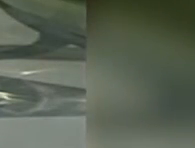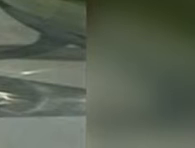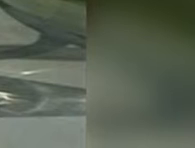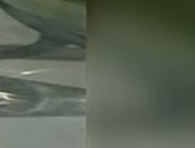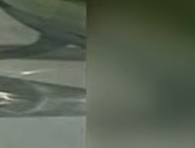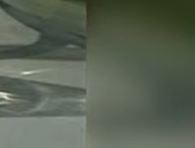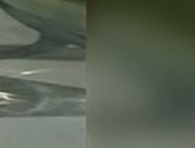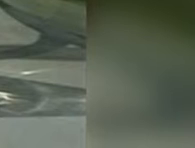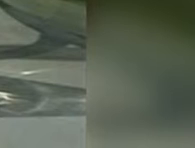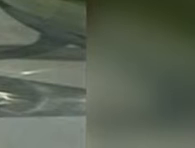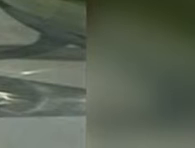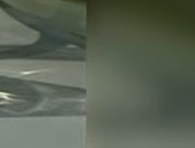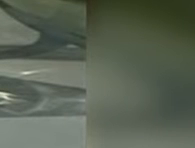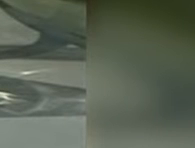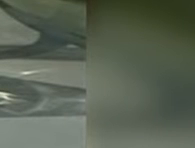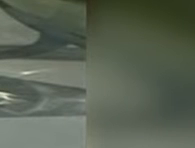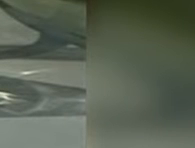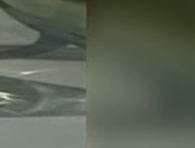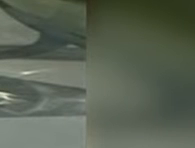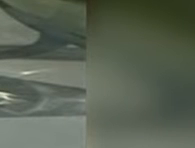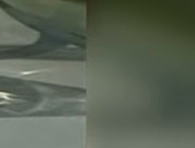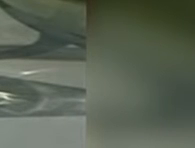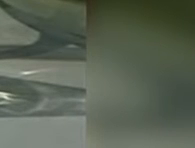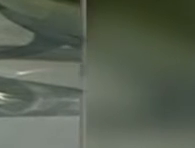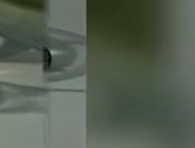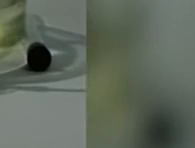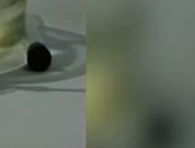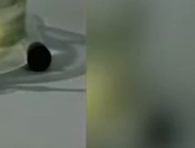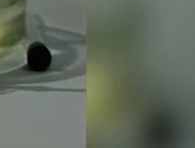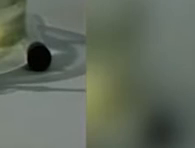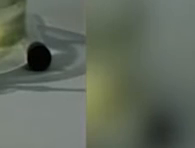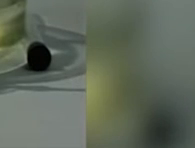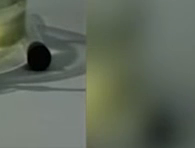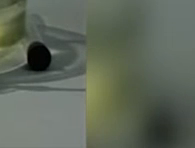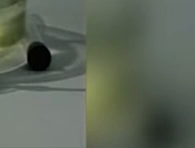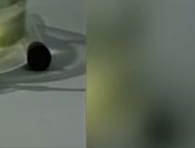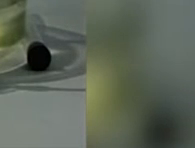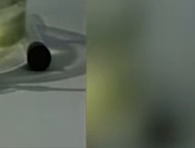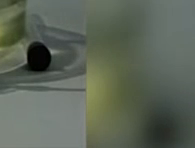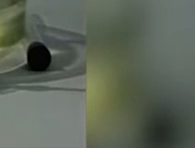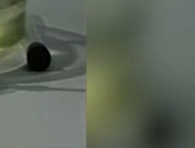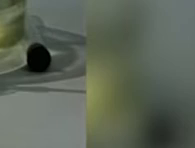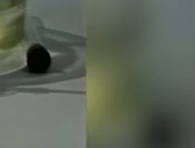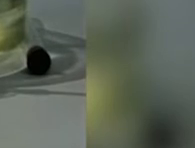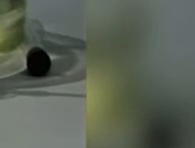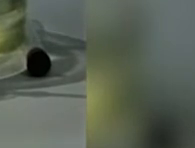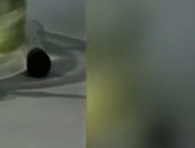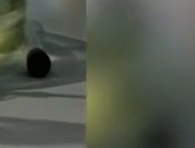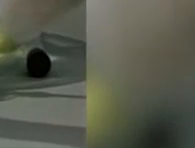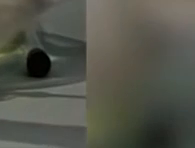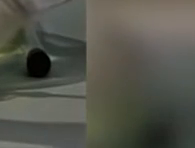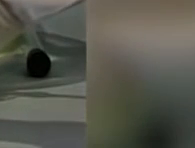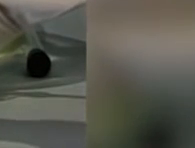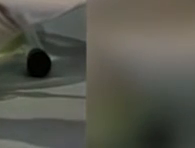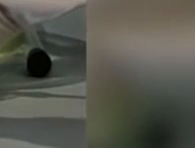и разбавленная азотная кислота – эти реактивы необходимы для получения оксида азота 2,